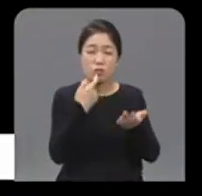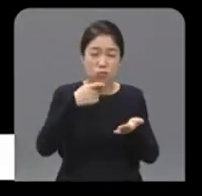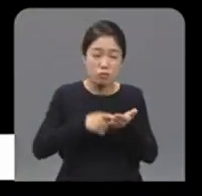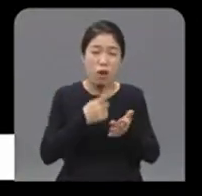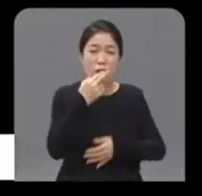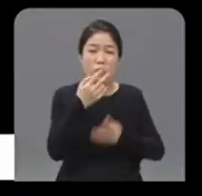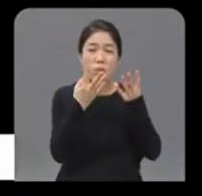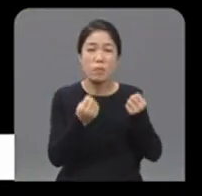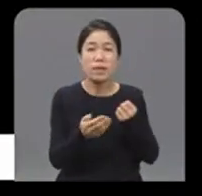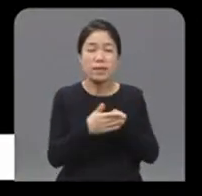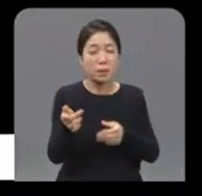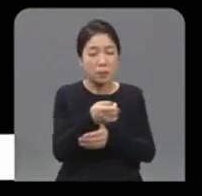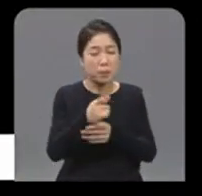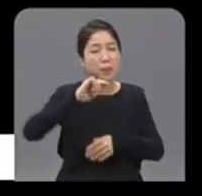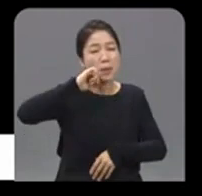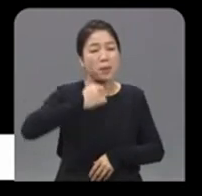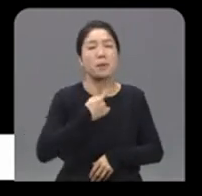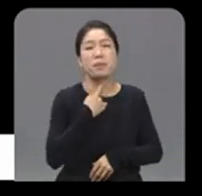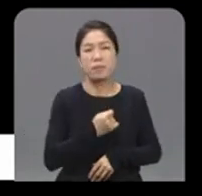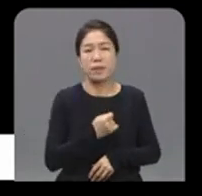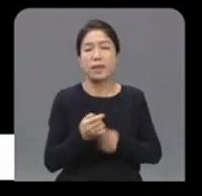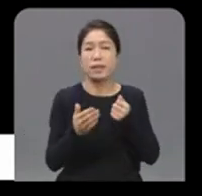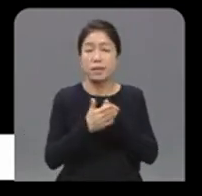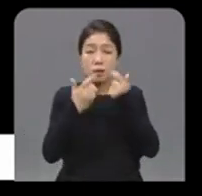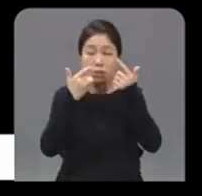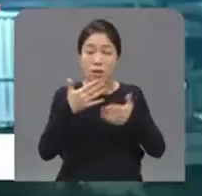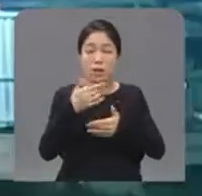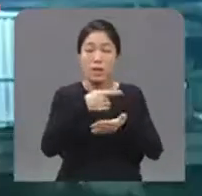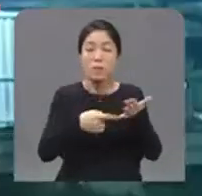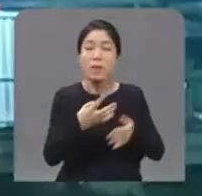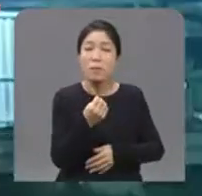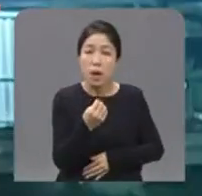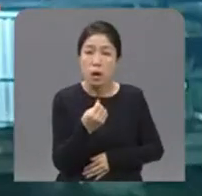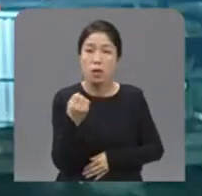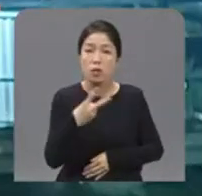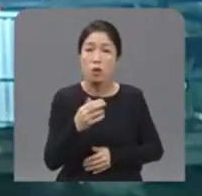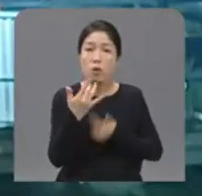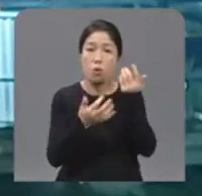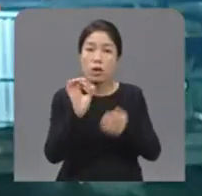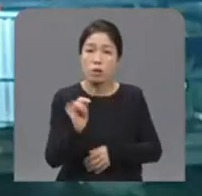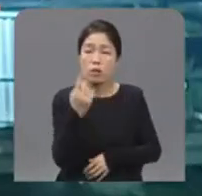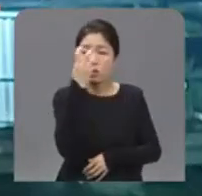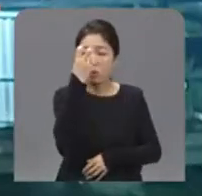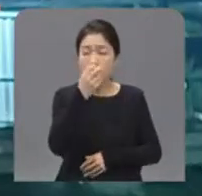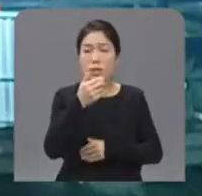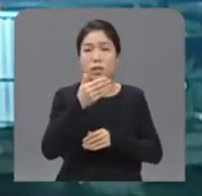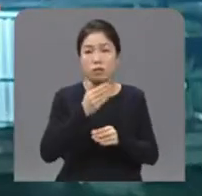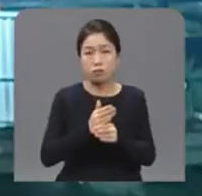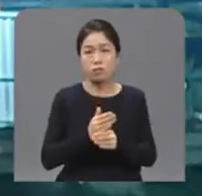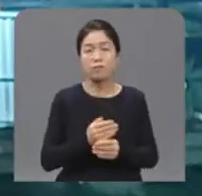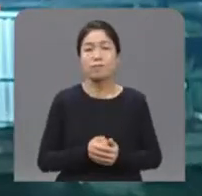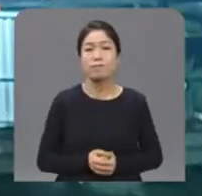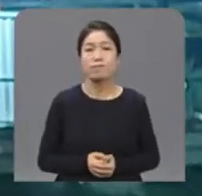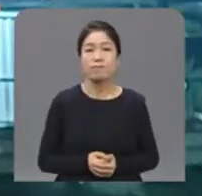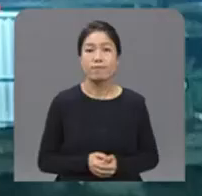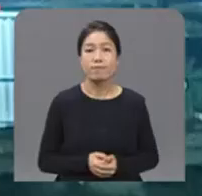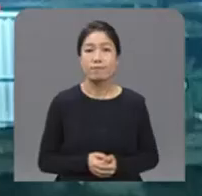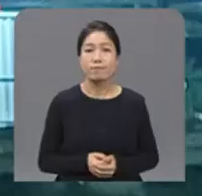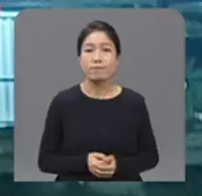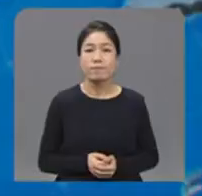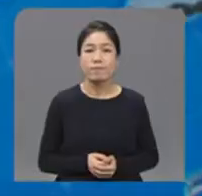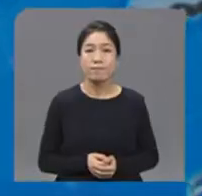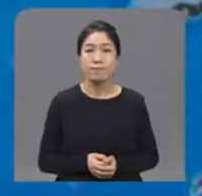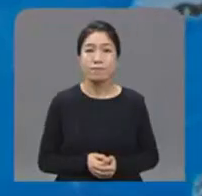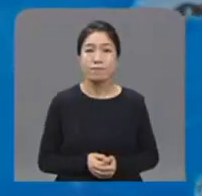많아서 진화작업에 어려움을 겪었다며 정확한 피해 규모와 함께 화재 원인을 조사하고 있습니다.